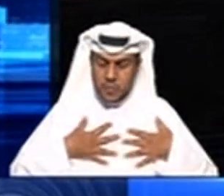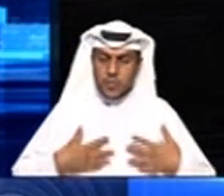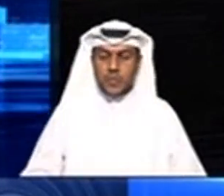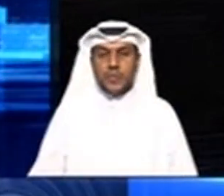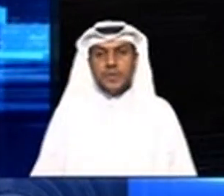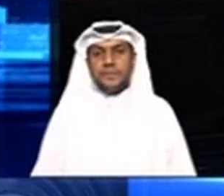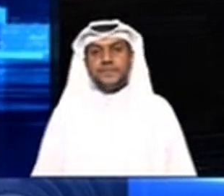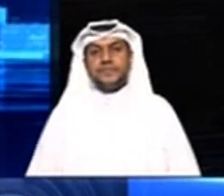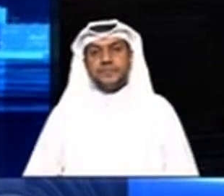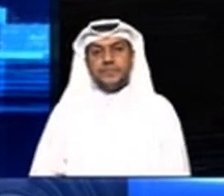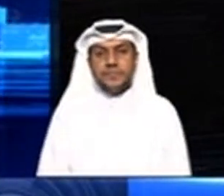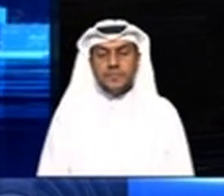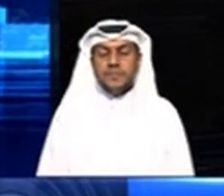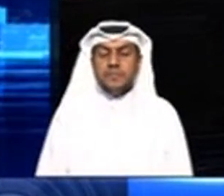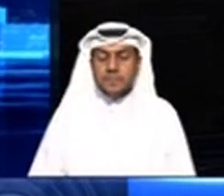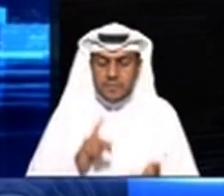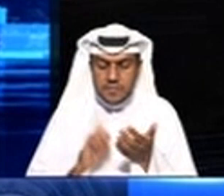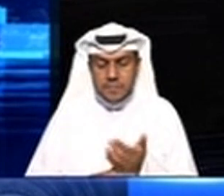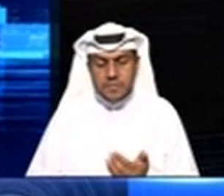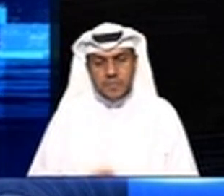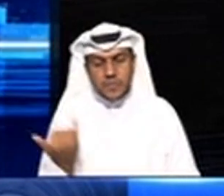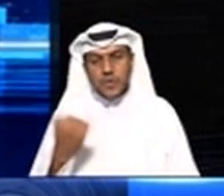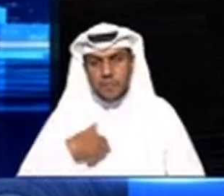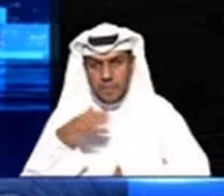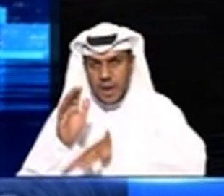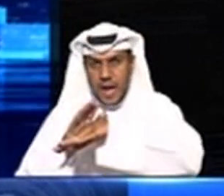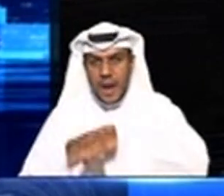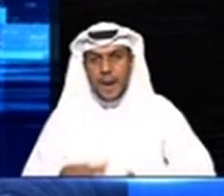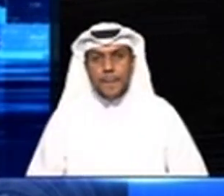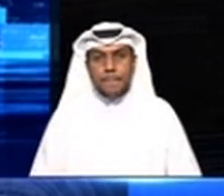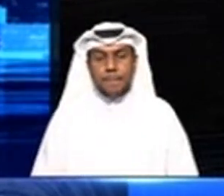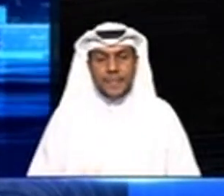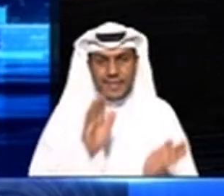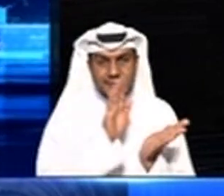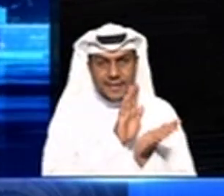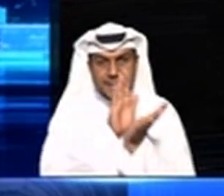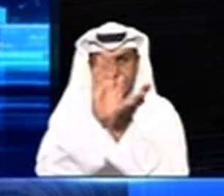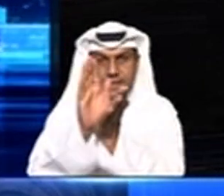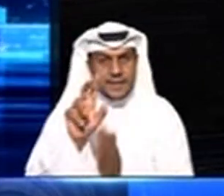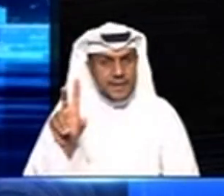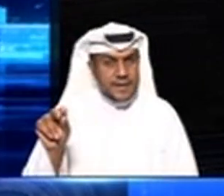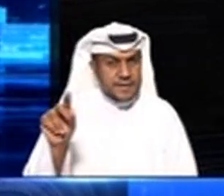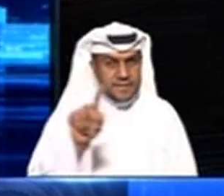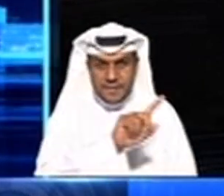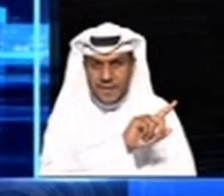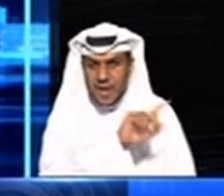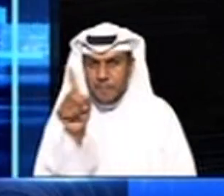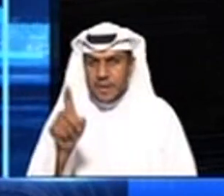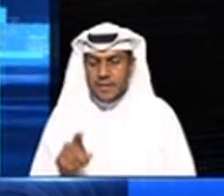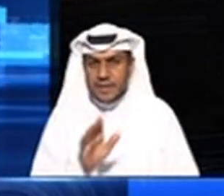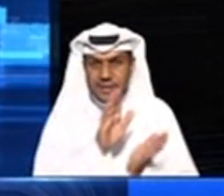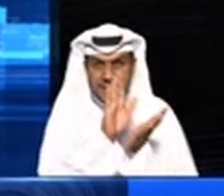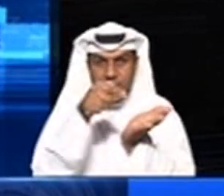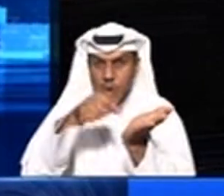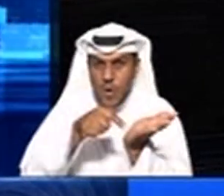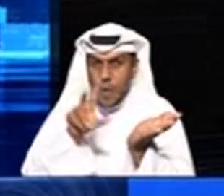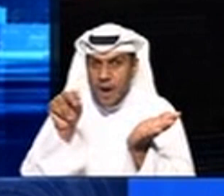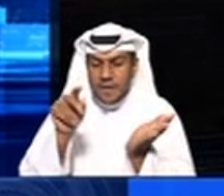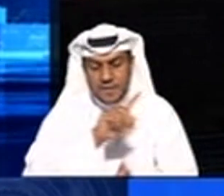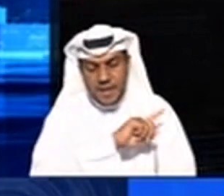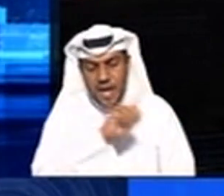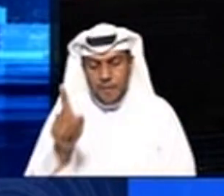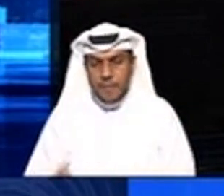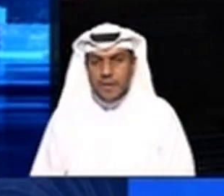أخت سهى. الحقيقة الأولى بأن هذا الوسام وسام نادر جدا، يعني يعطى من قبل الرئيس